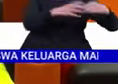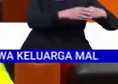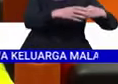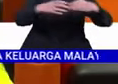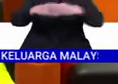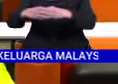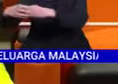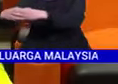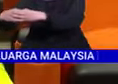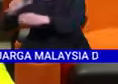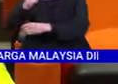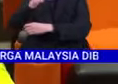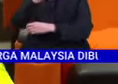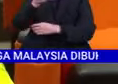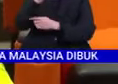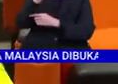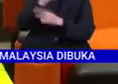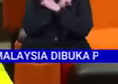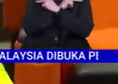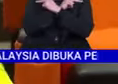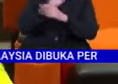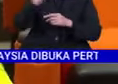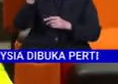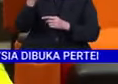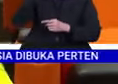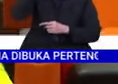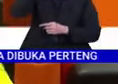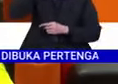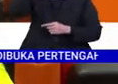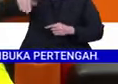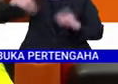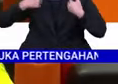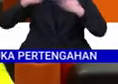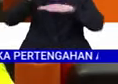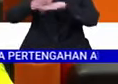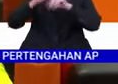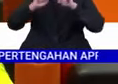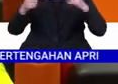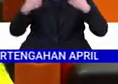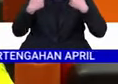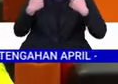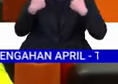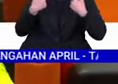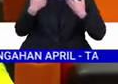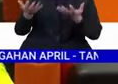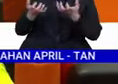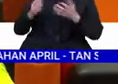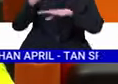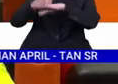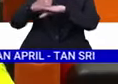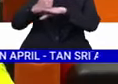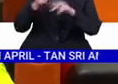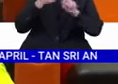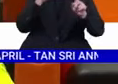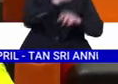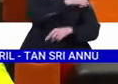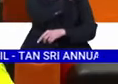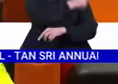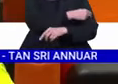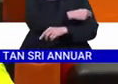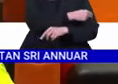Kakak ini Negeri Terengganu yang belum mandi lagi tasnya juga permintaan-permintaan deh daripada api Hospital